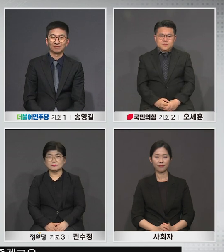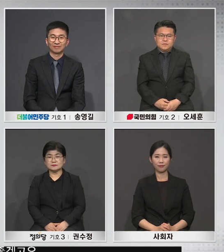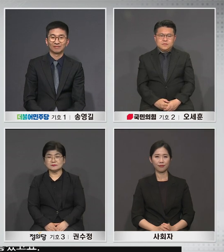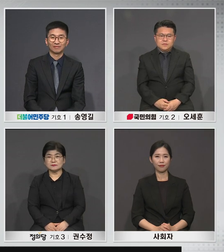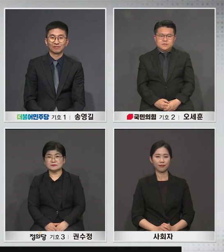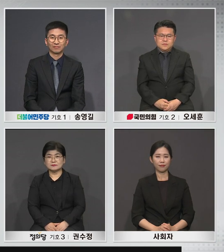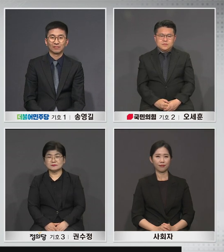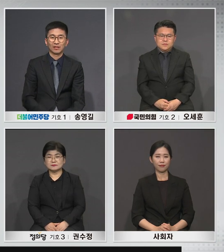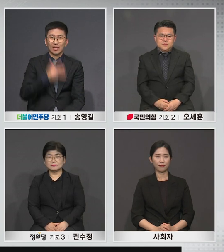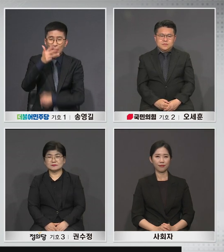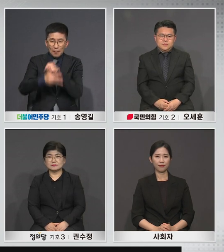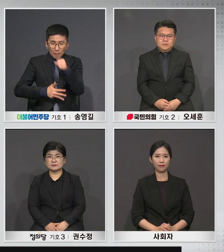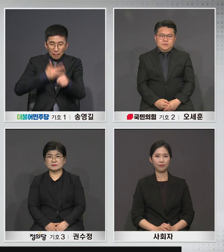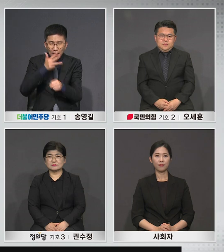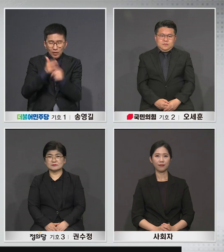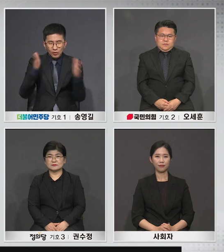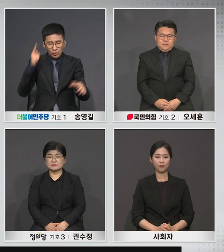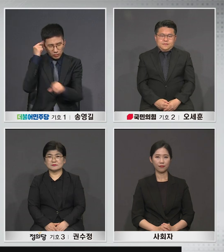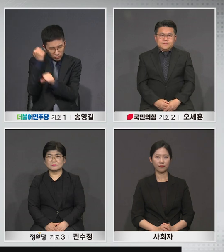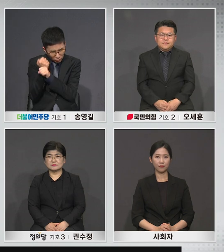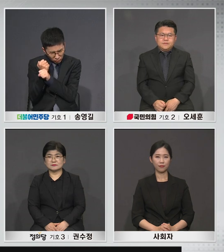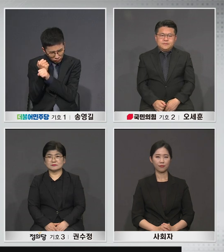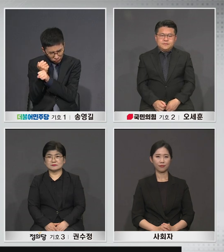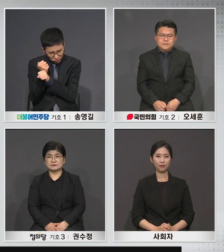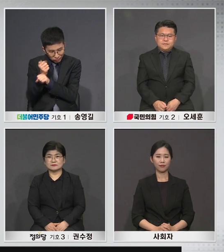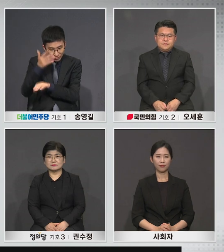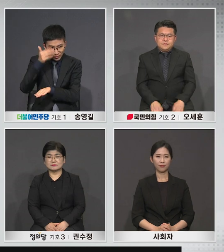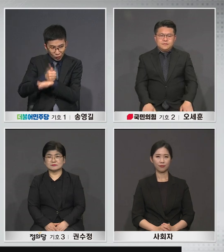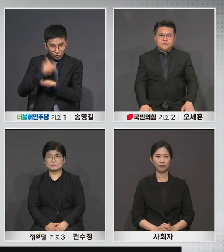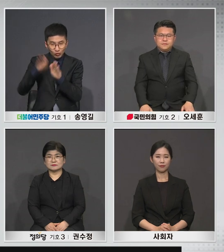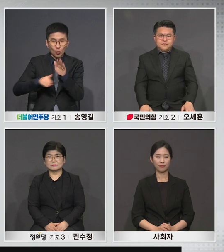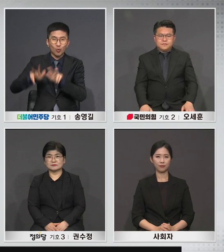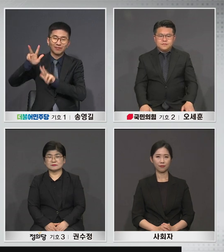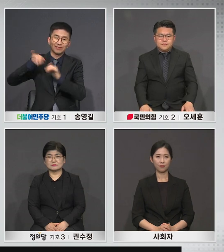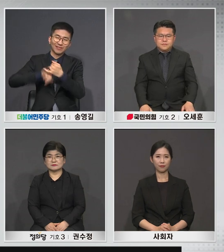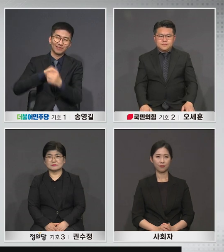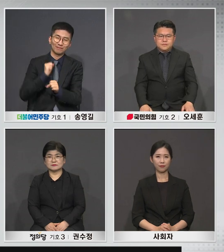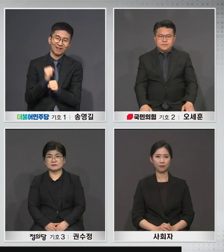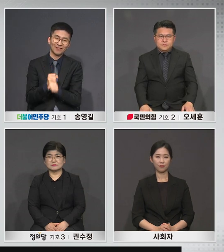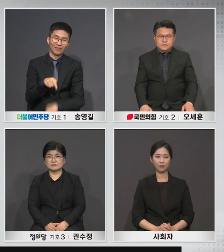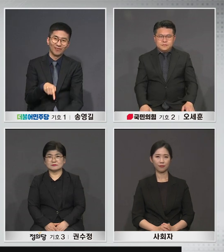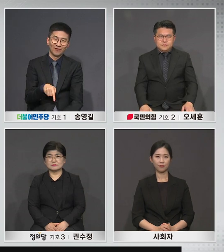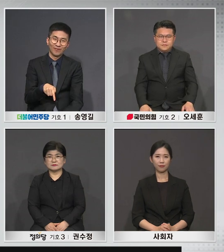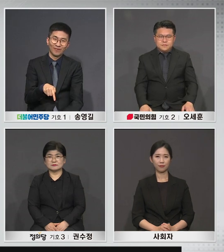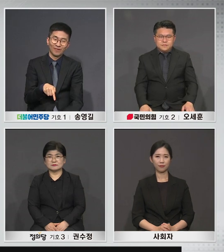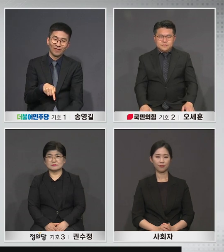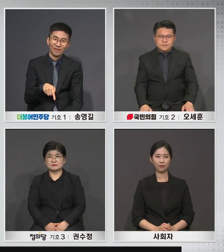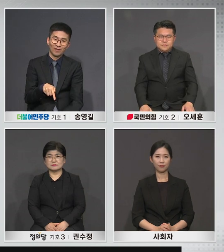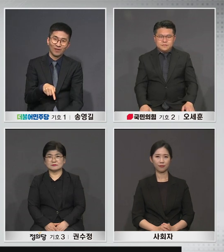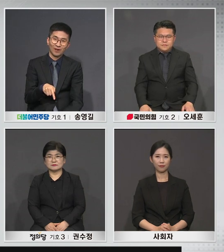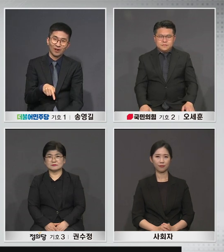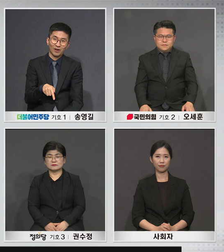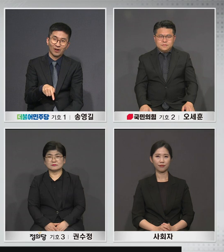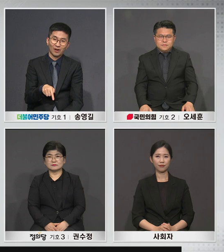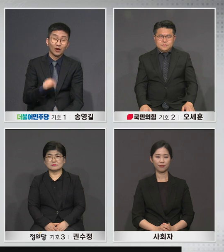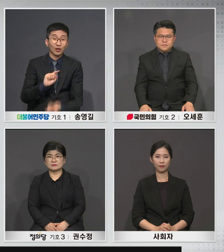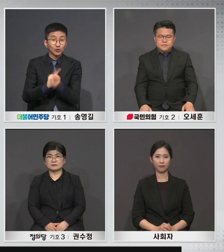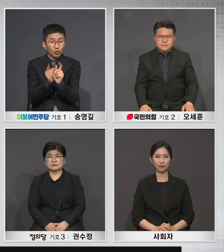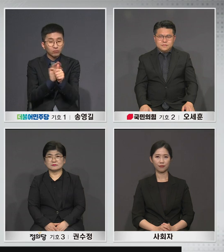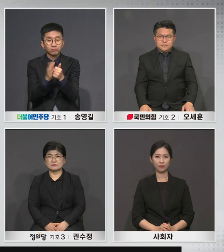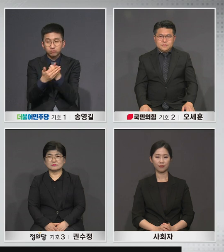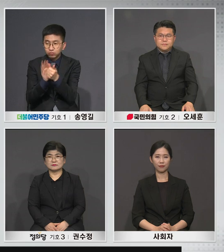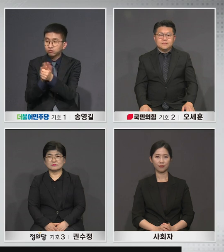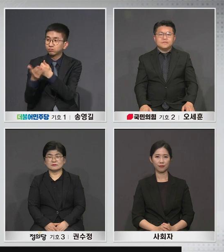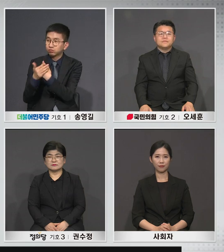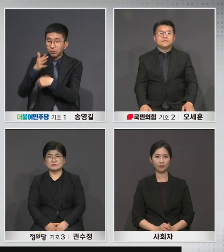고급형 임대주택. 고급형 임대주택. 이 프로젝트인데 이것은 협력적 소비를 통해서 새롭게 가치를